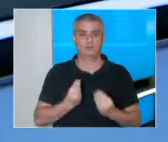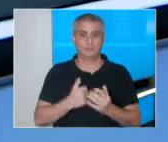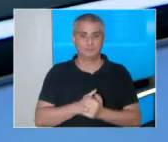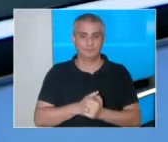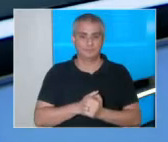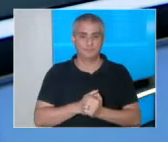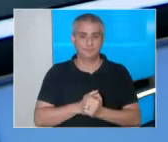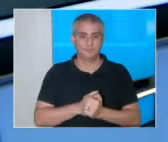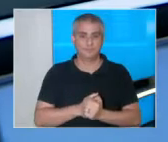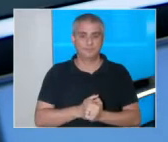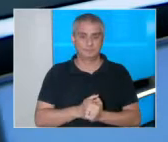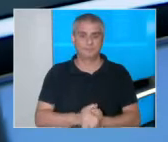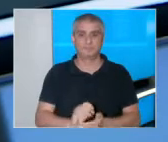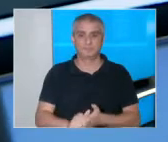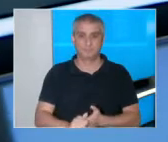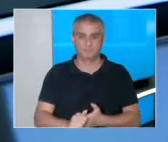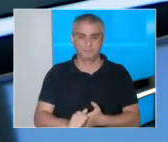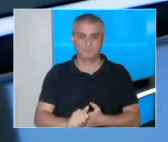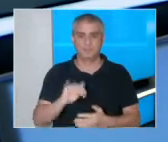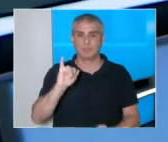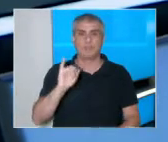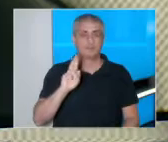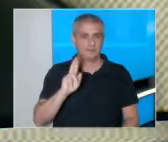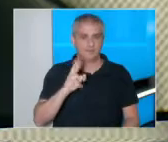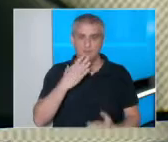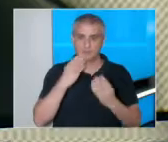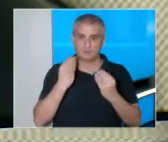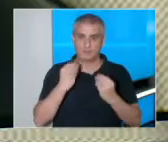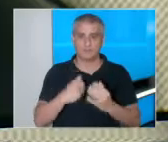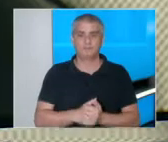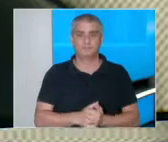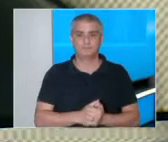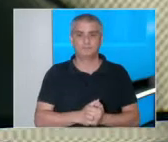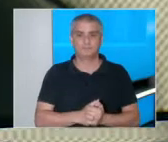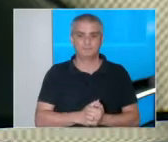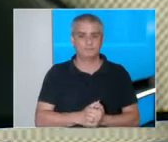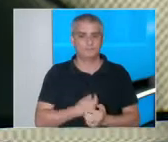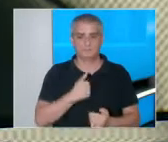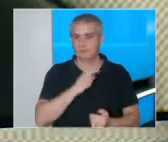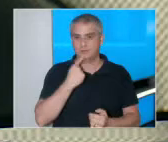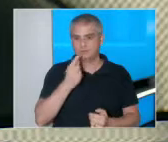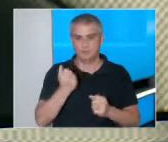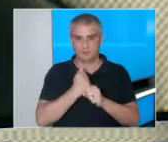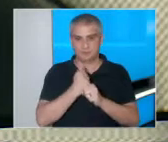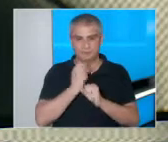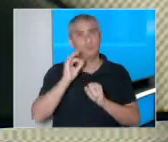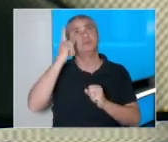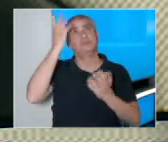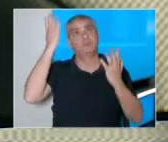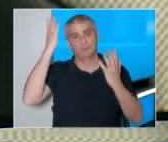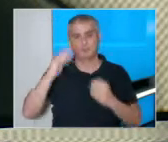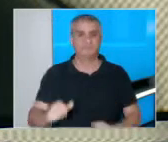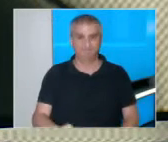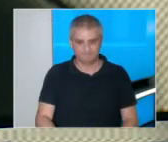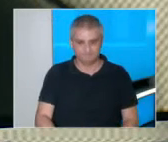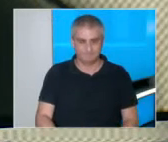של הארץ, שהם אלה שחשפו את זה. כן, יעקב ריבלין. תודה. אם כי לא הייתי אומר שהם עשו את זה לשם שמיים.